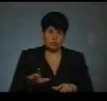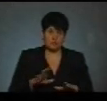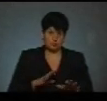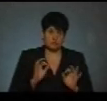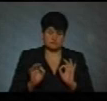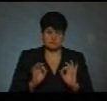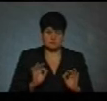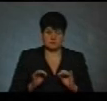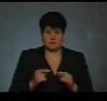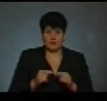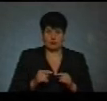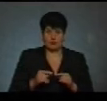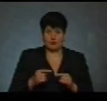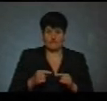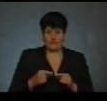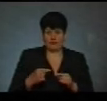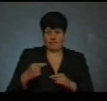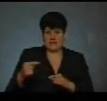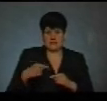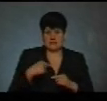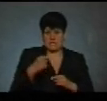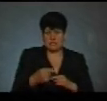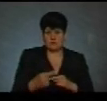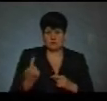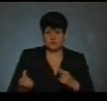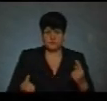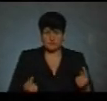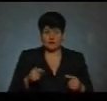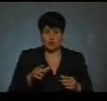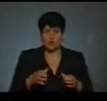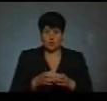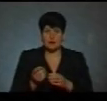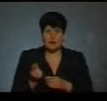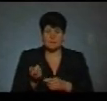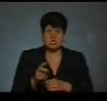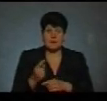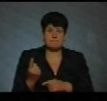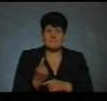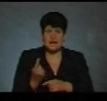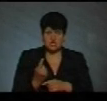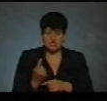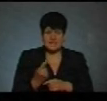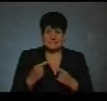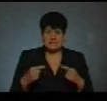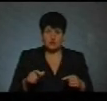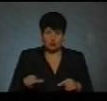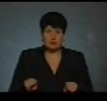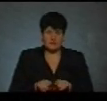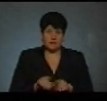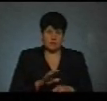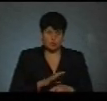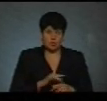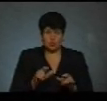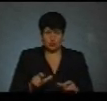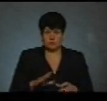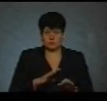безпечній відстані одне від одного. І крім тої групи, яка зайшла перша, з іншими людьми так і було. Тобто люди